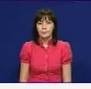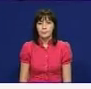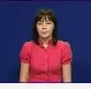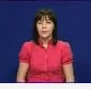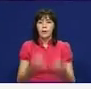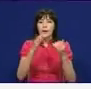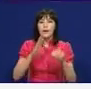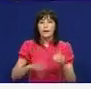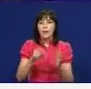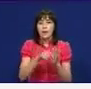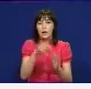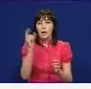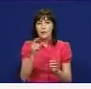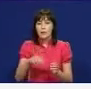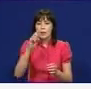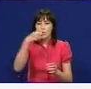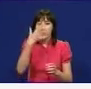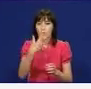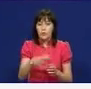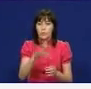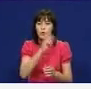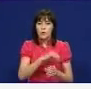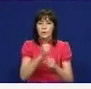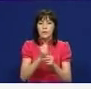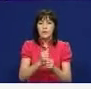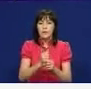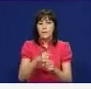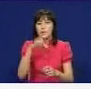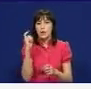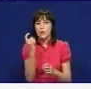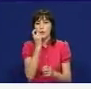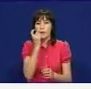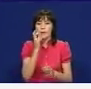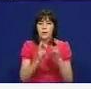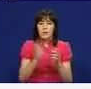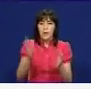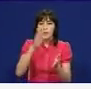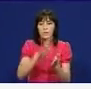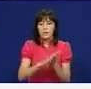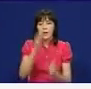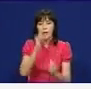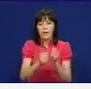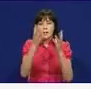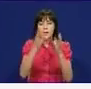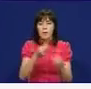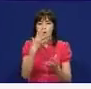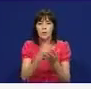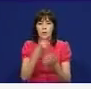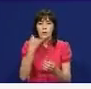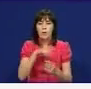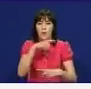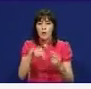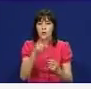Мұнан соң халық қалаулысы 150 адамды жұмыспен қамтып отырған мамлекет шаруа қожалығының жұмысымен танысты. Күннен күнге табысы еселенген кәсіпкер